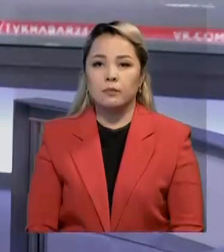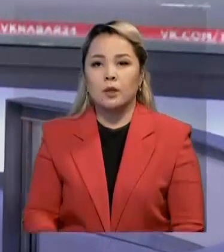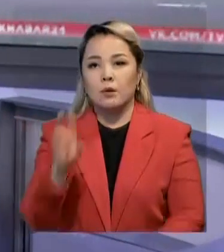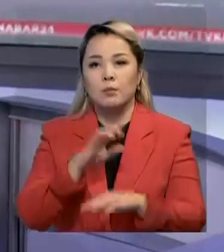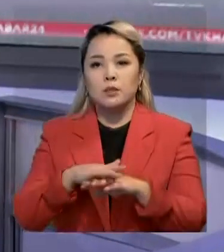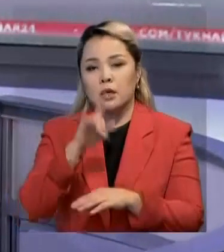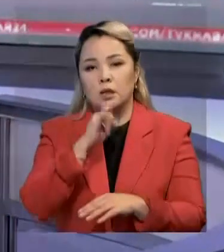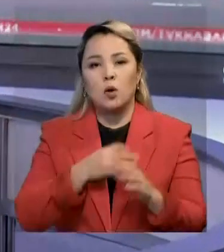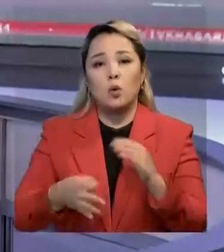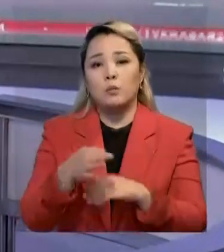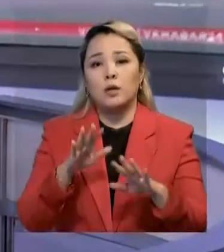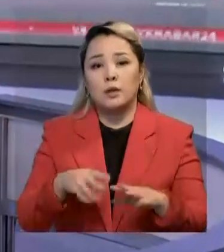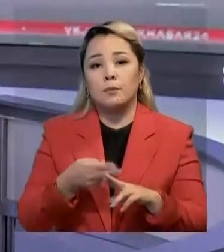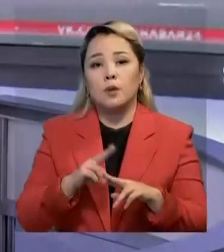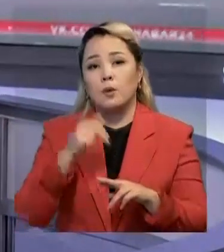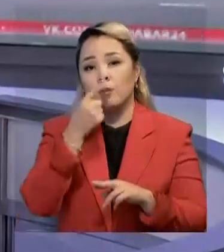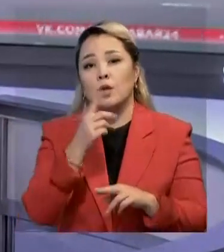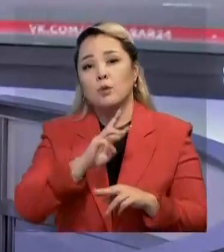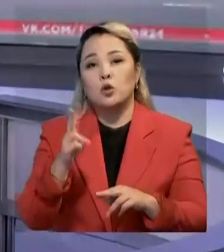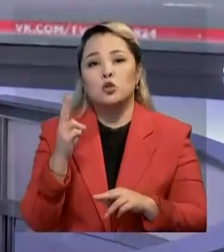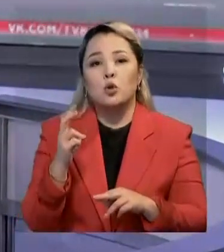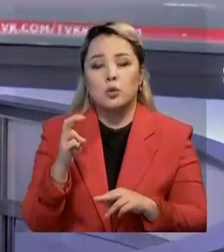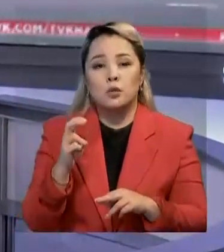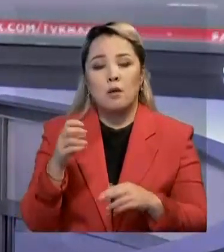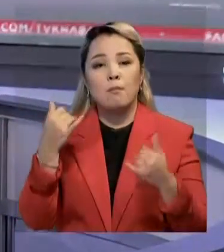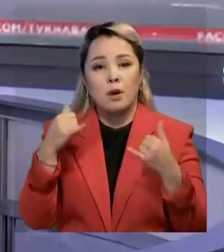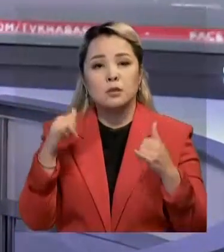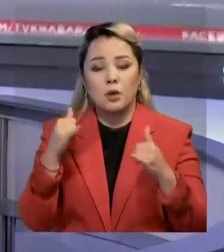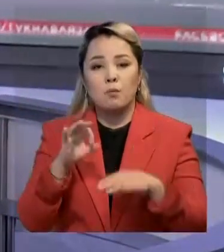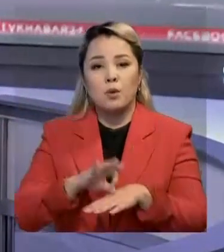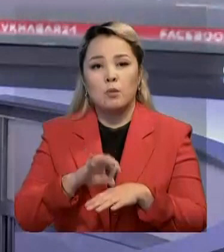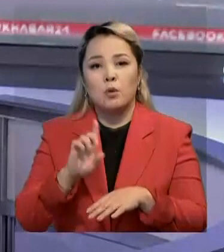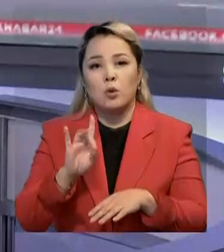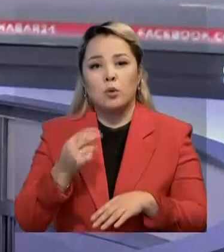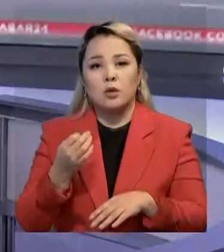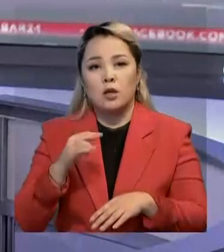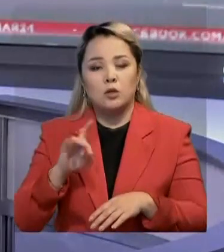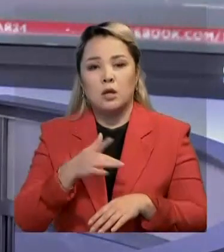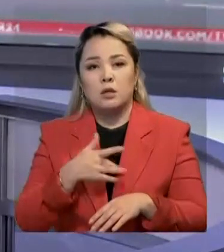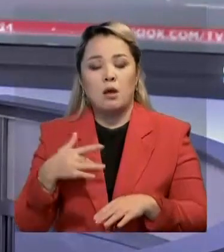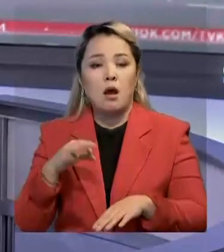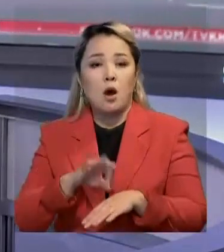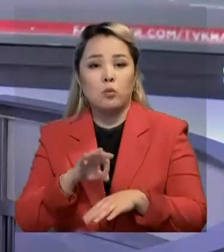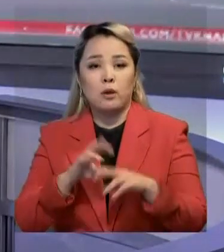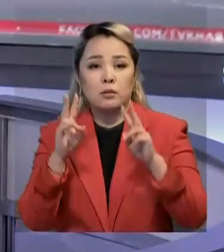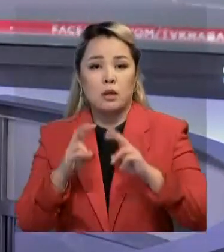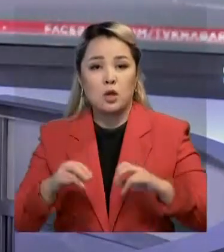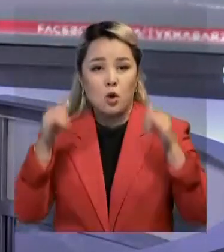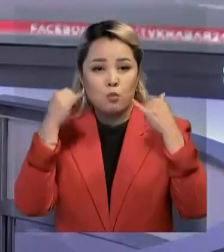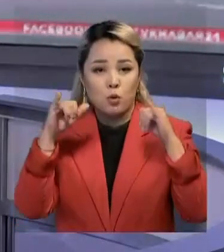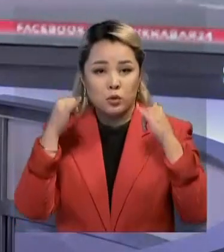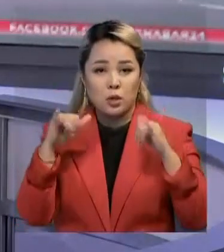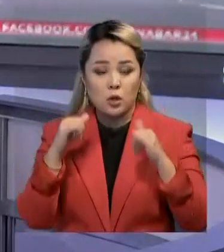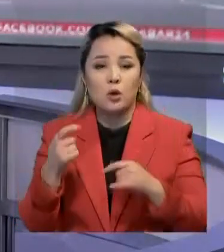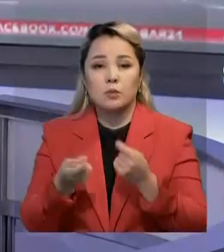Батыс Қазақстан облысында биыл 1 миллион 200 бас мал бруцеллез ауруына тексеріледі. Оның ішінде мүйізді ірі қара